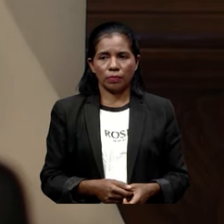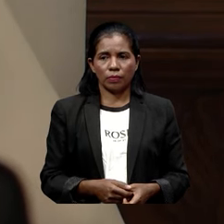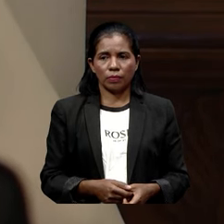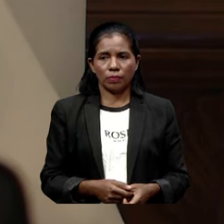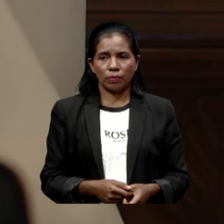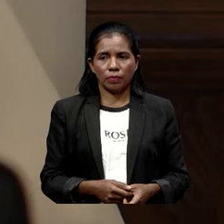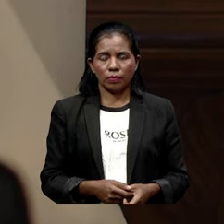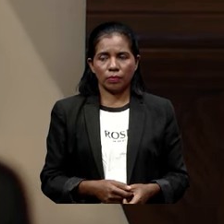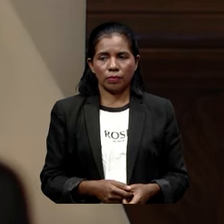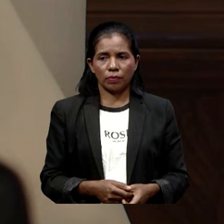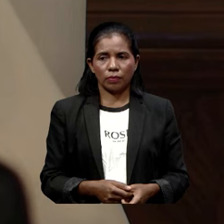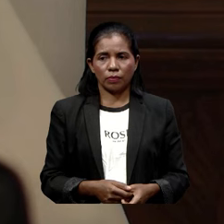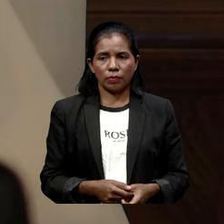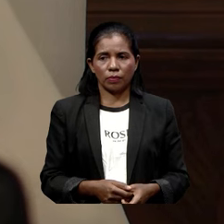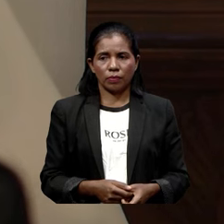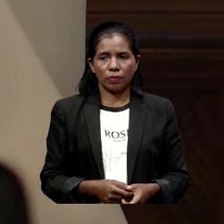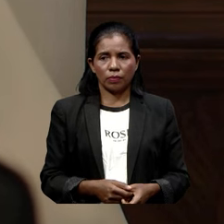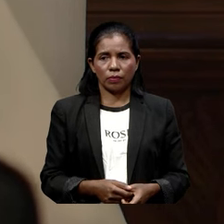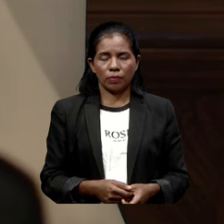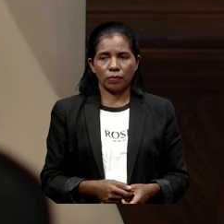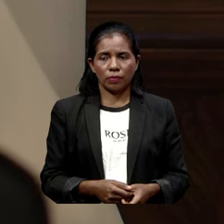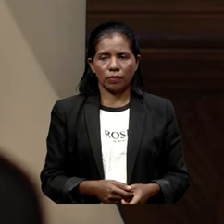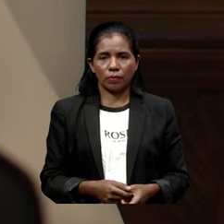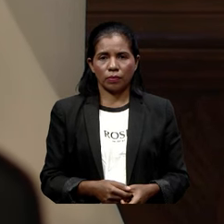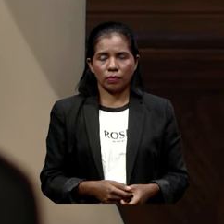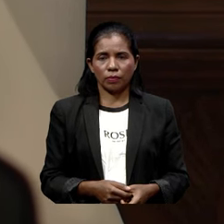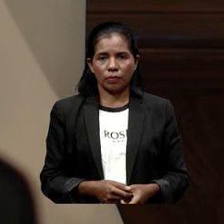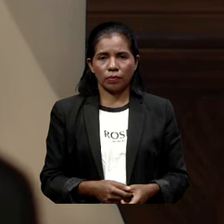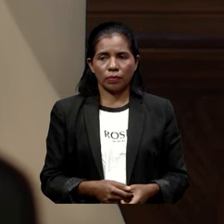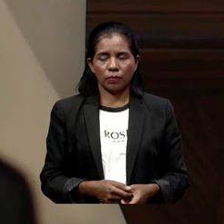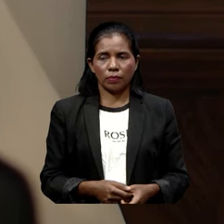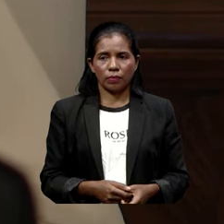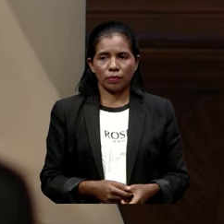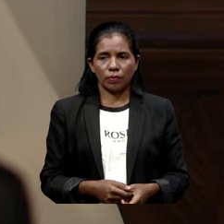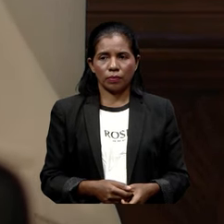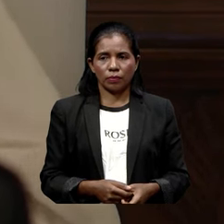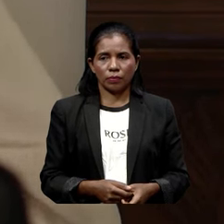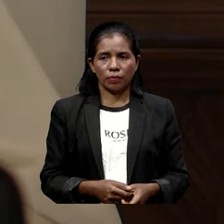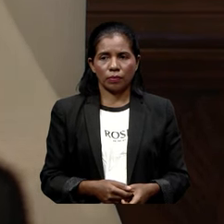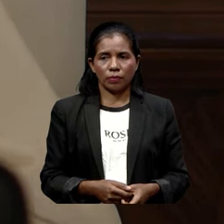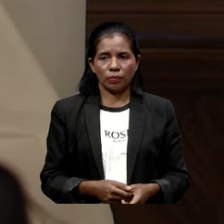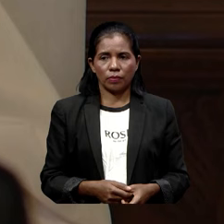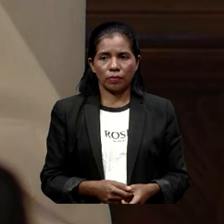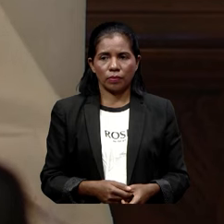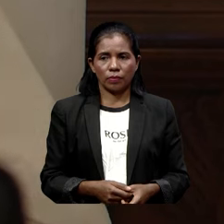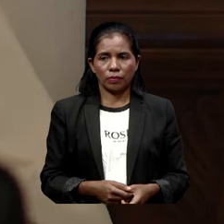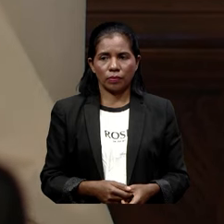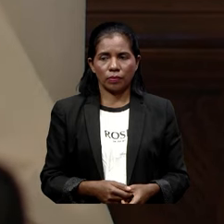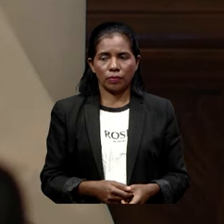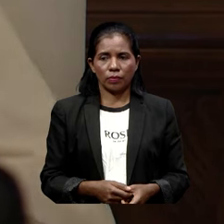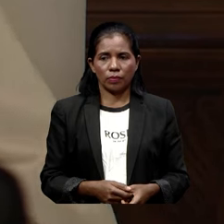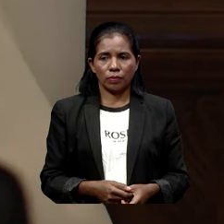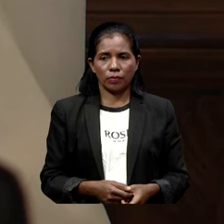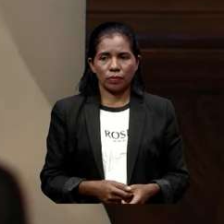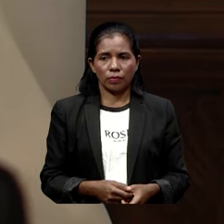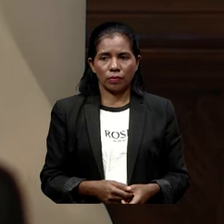collaborazione con le istituzioni pubbliche e altri soggetti della società civile, ma mai facendo